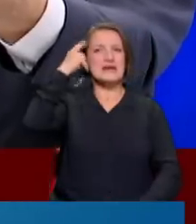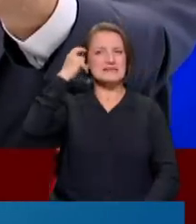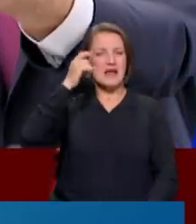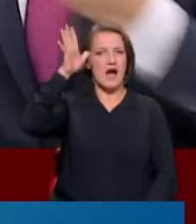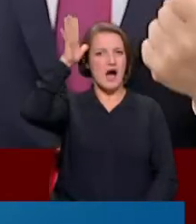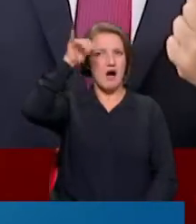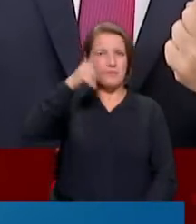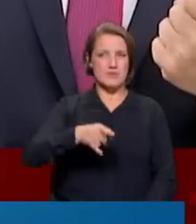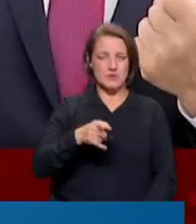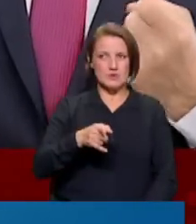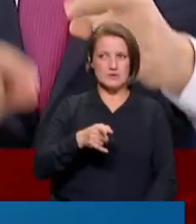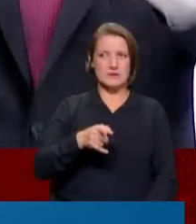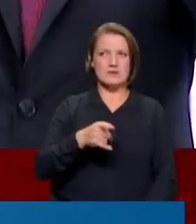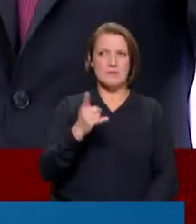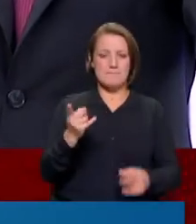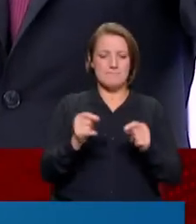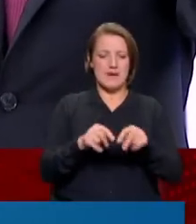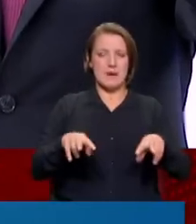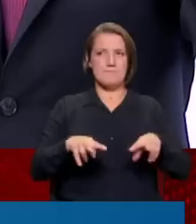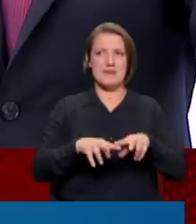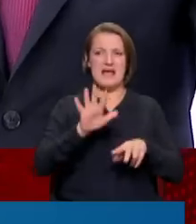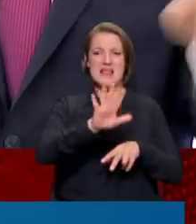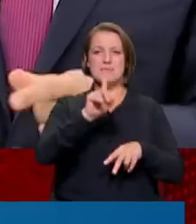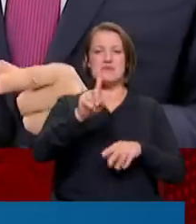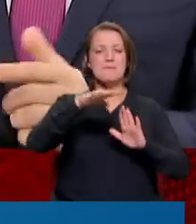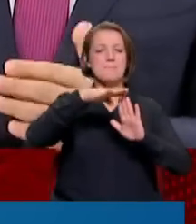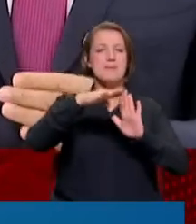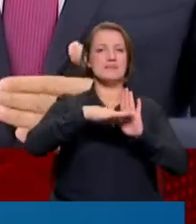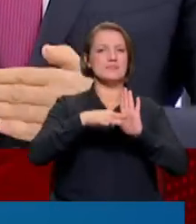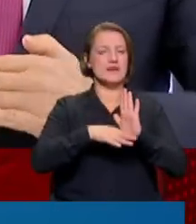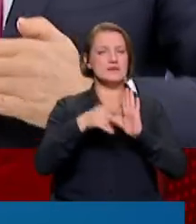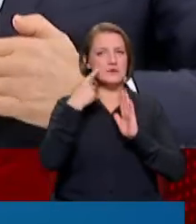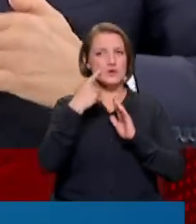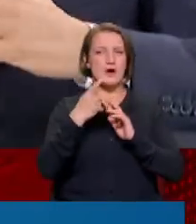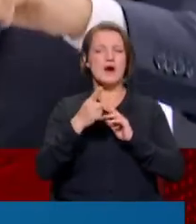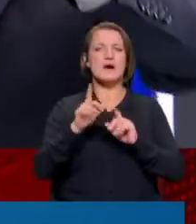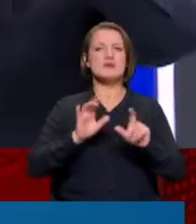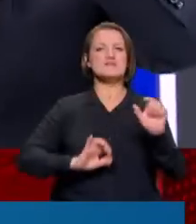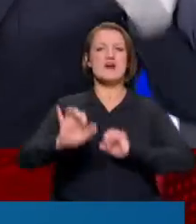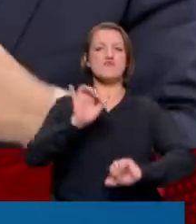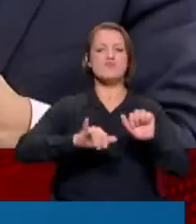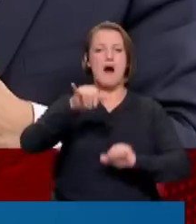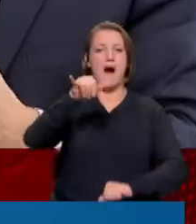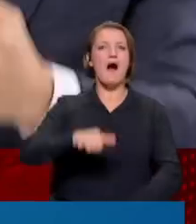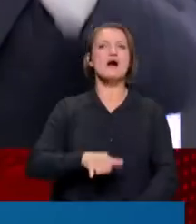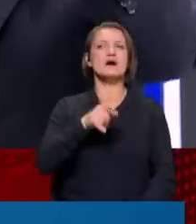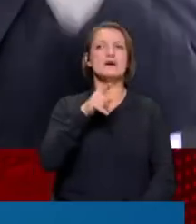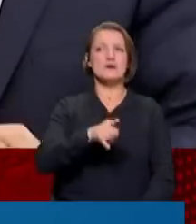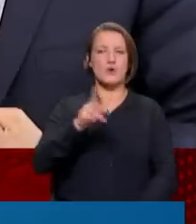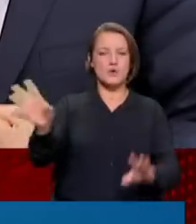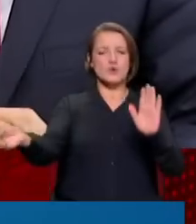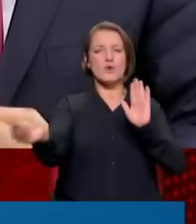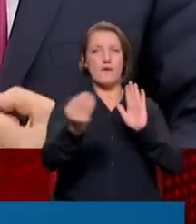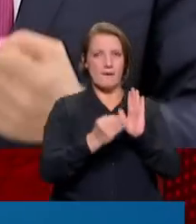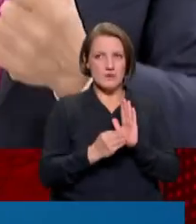ABD meşru zemine çekti Birleşmiş Milletler 51 maddesi gereği meşru müdafaa Hakkı zeminine çekti onu oraya